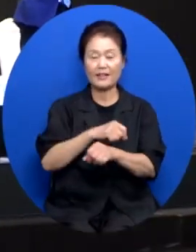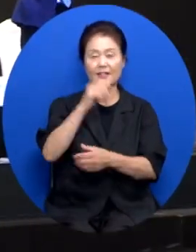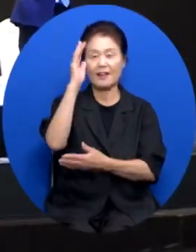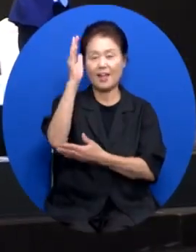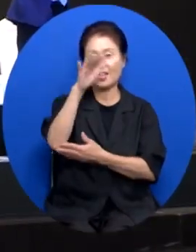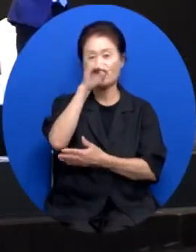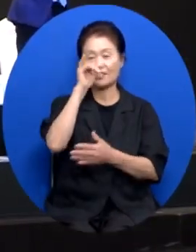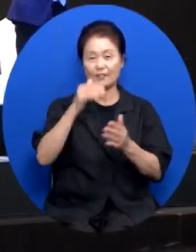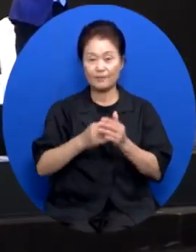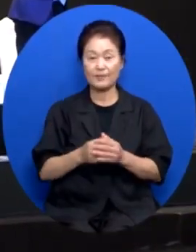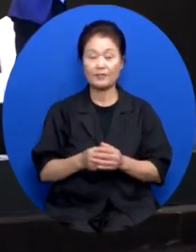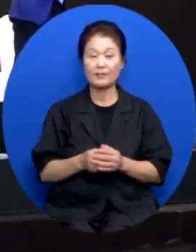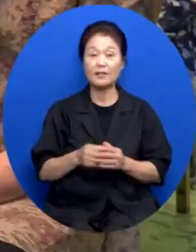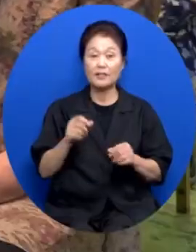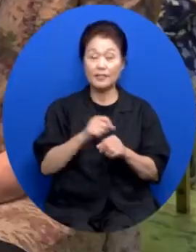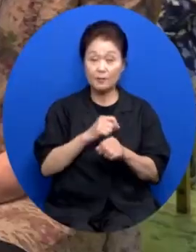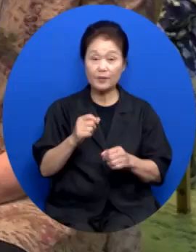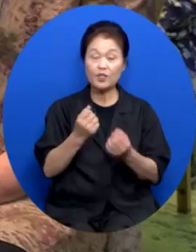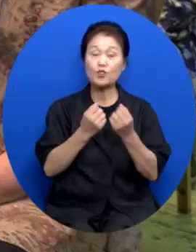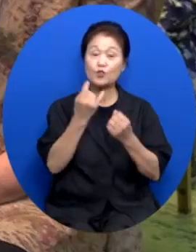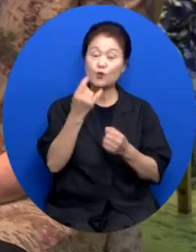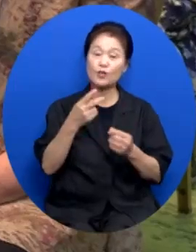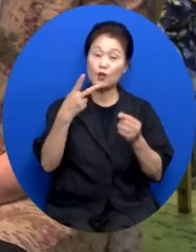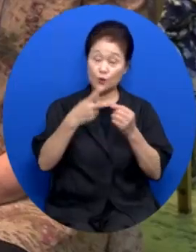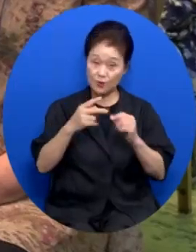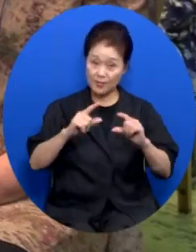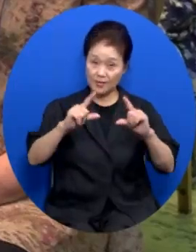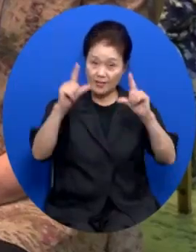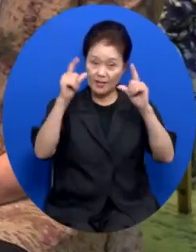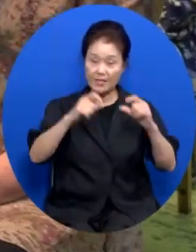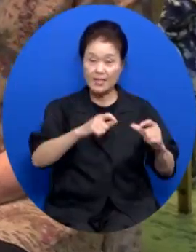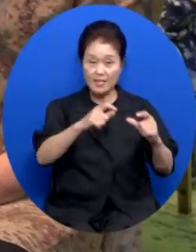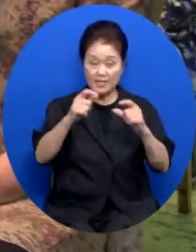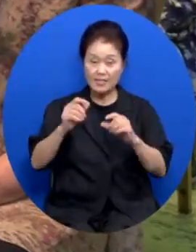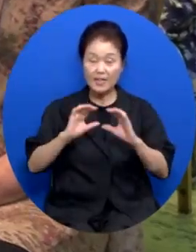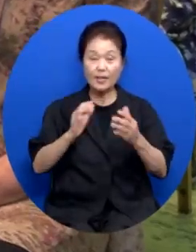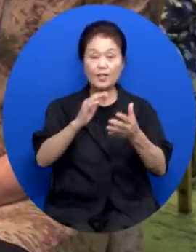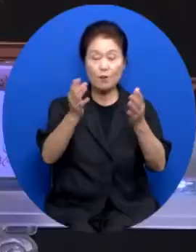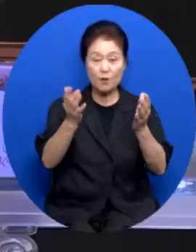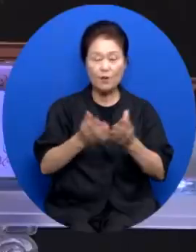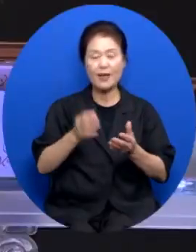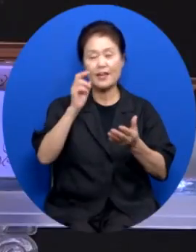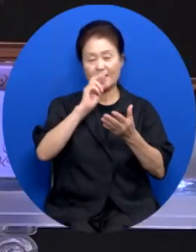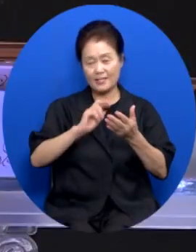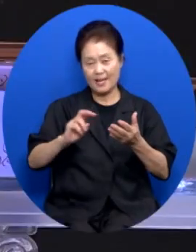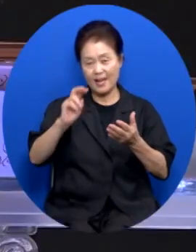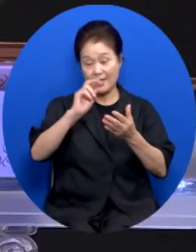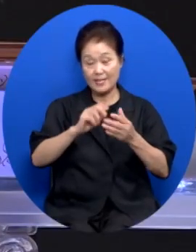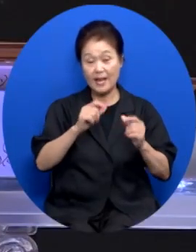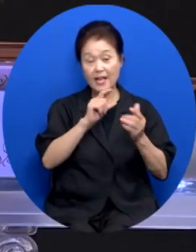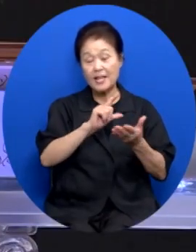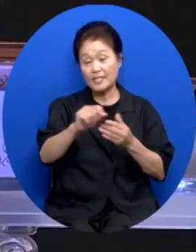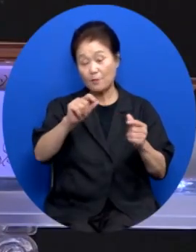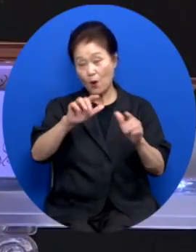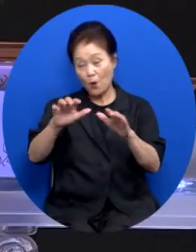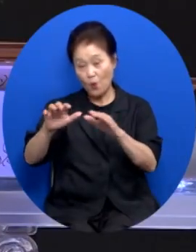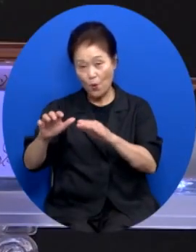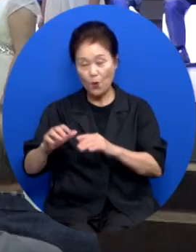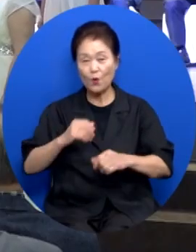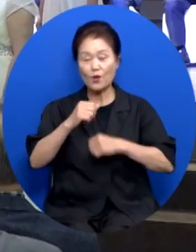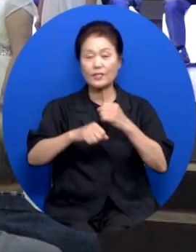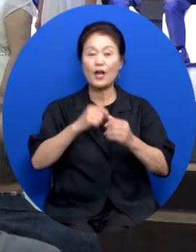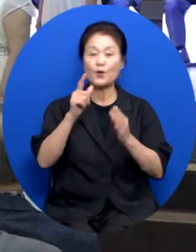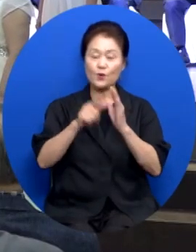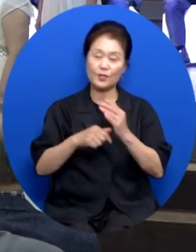펼쳤습니다 특히 수양회 째 날에는 지역협의회 찬양축제 각 지방별 자유시간 특별한